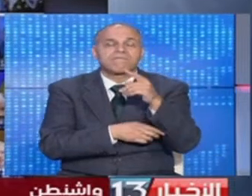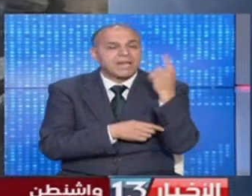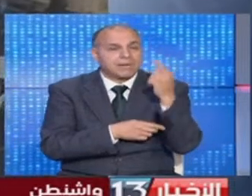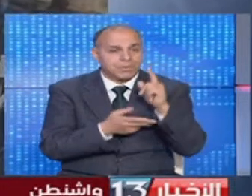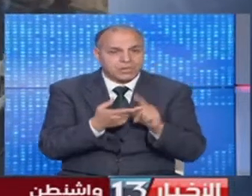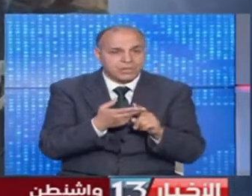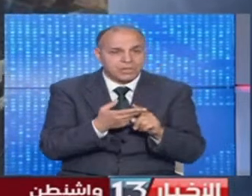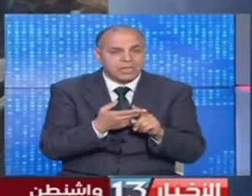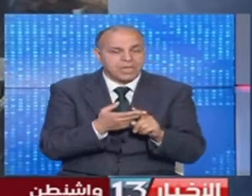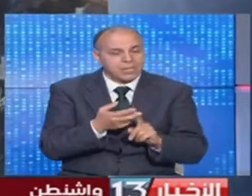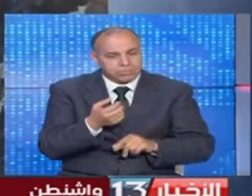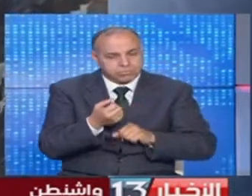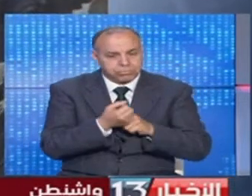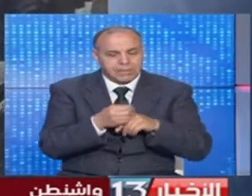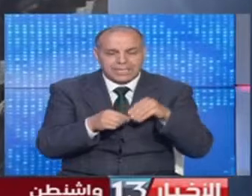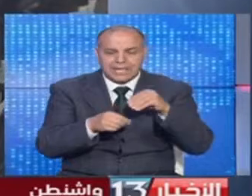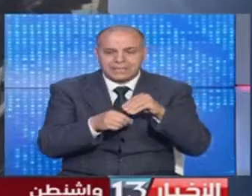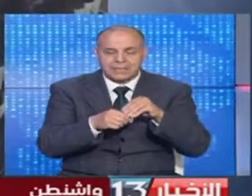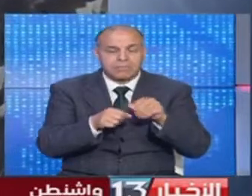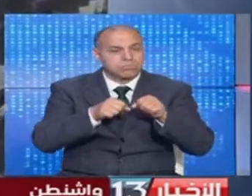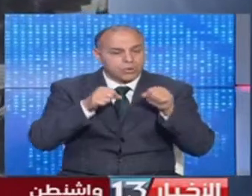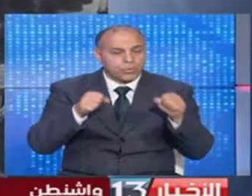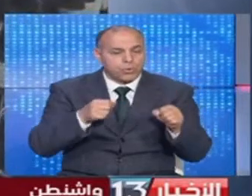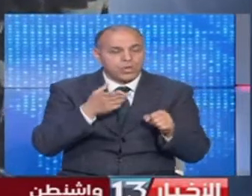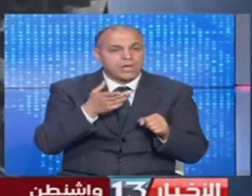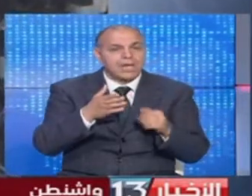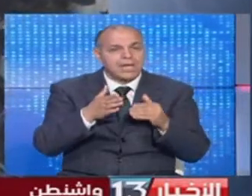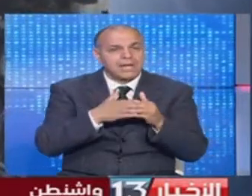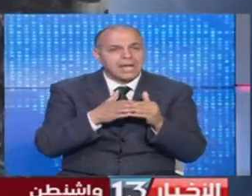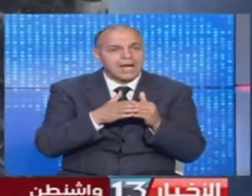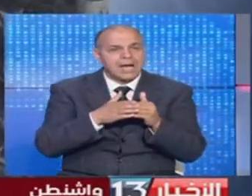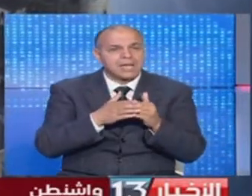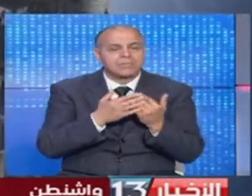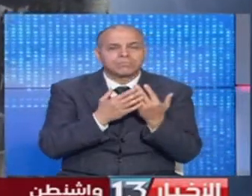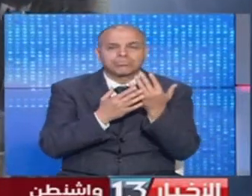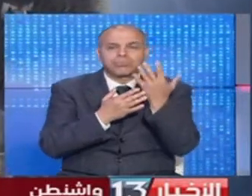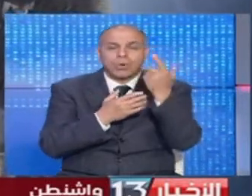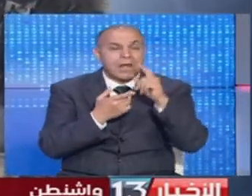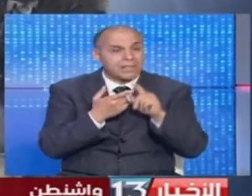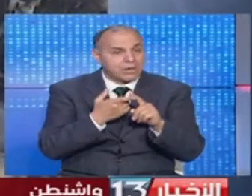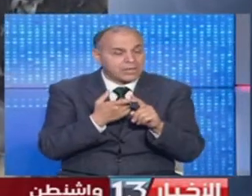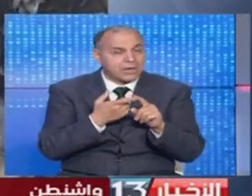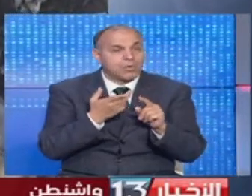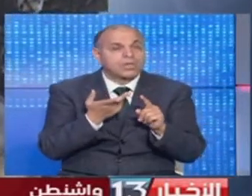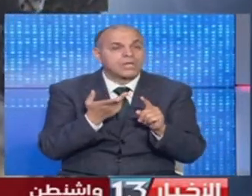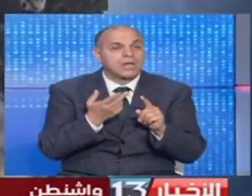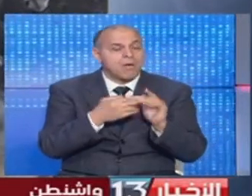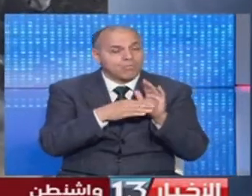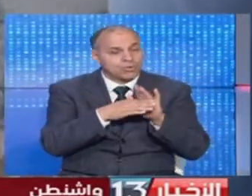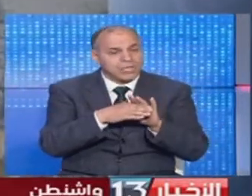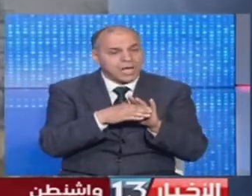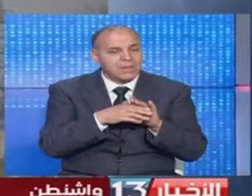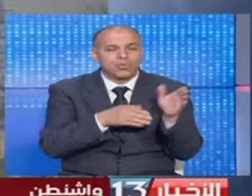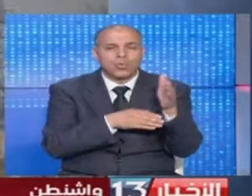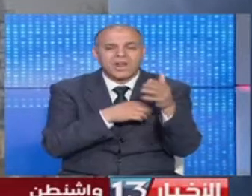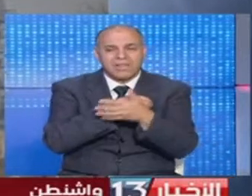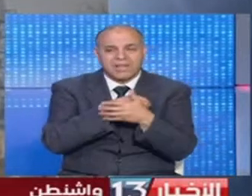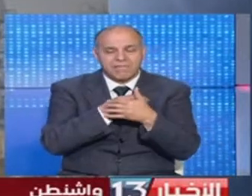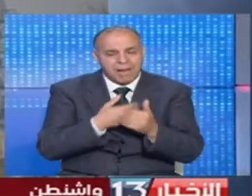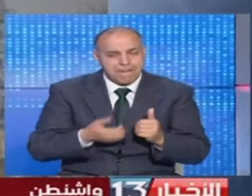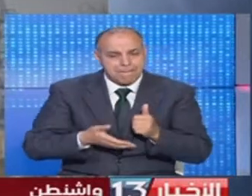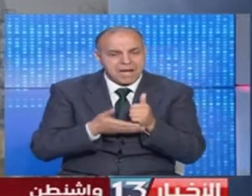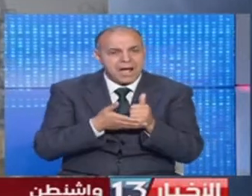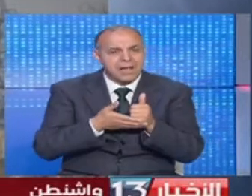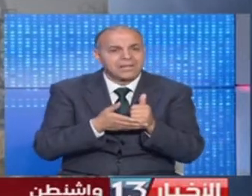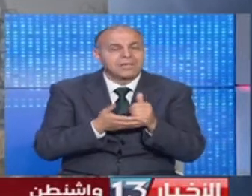لتحفيز جمود الاقتصاديه الكبرى للحد من انبعاثات الكربون ومساعده الدول الضعيفه على التعامل مع